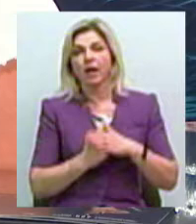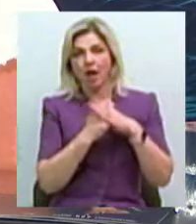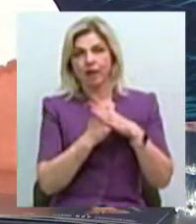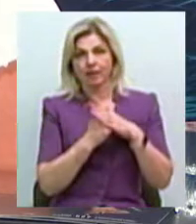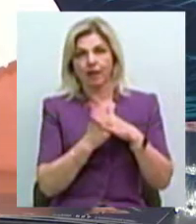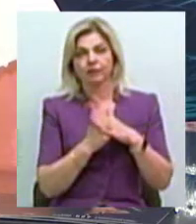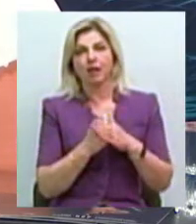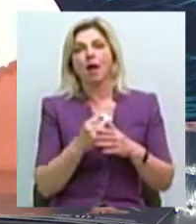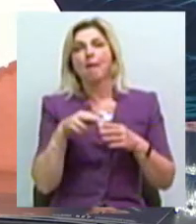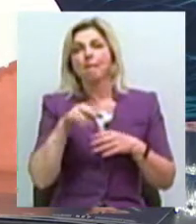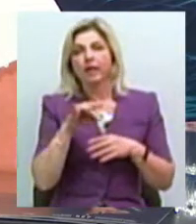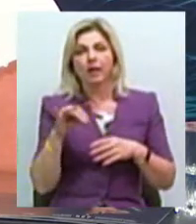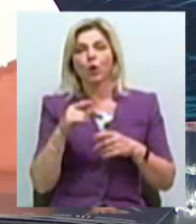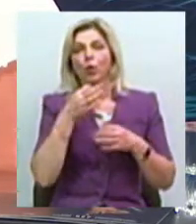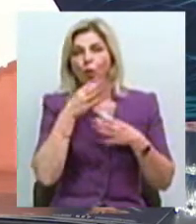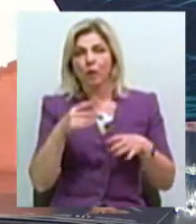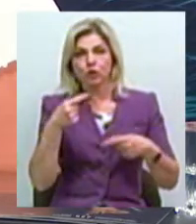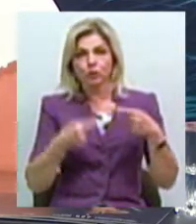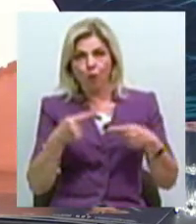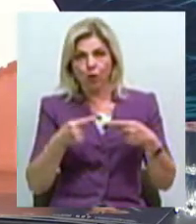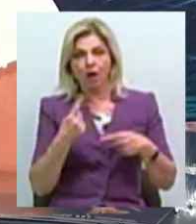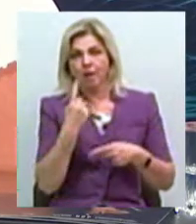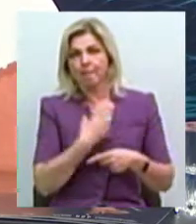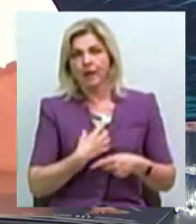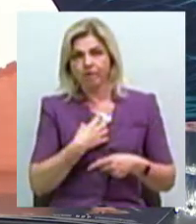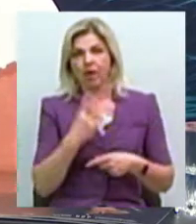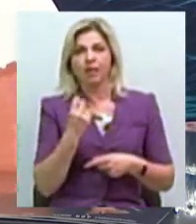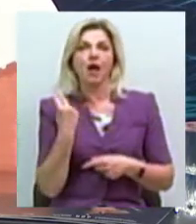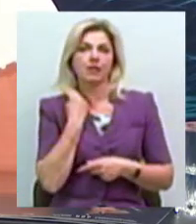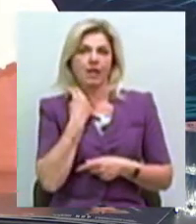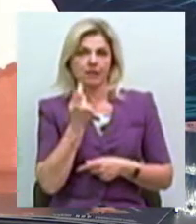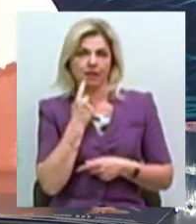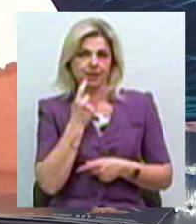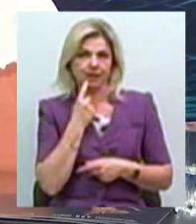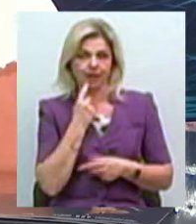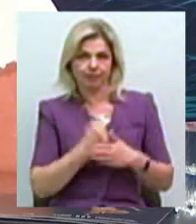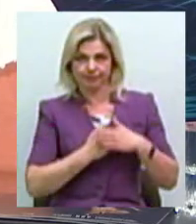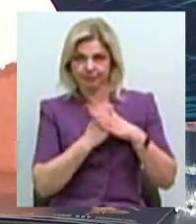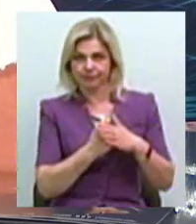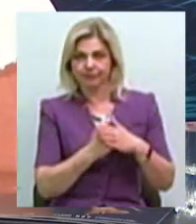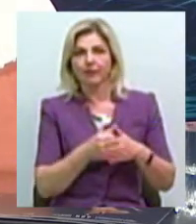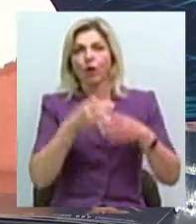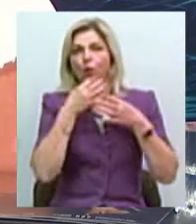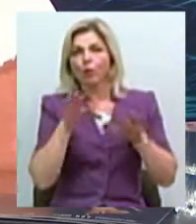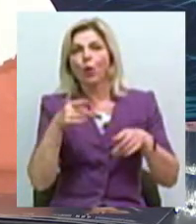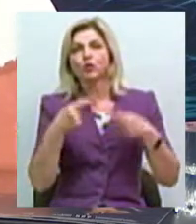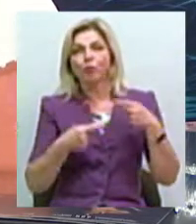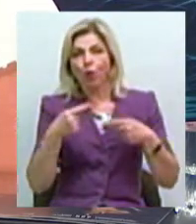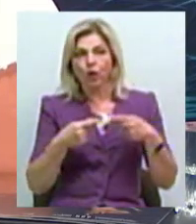любых спорах приоритет лежит вот на английский, ну, на английском языке, да, то есть любой спор